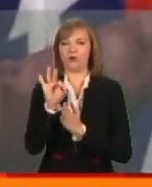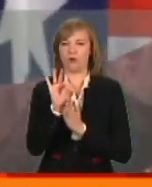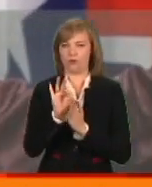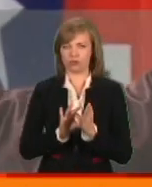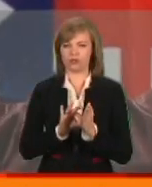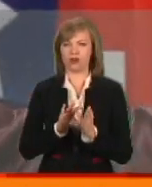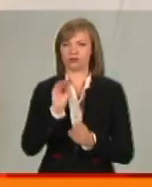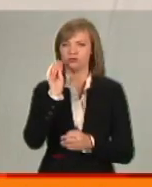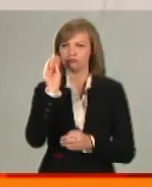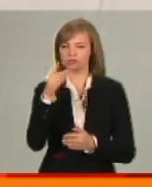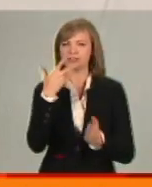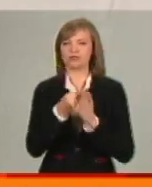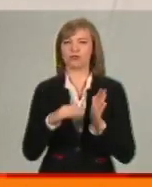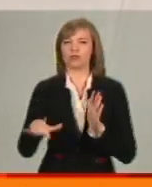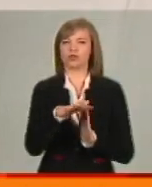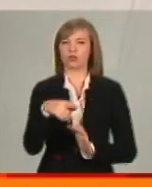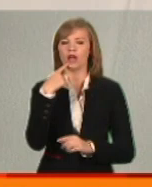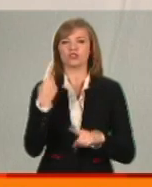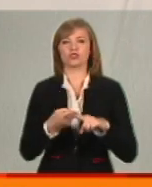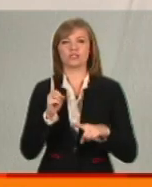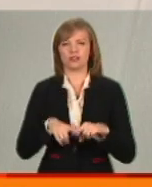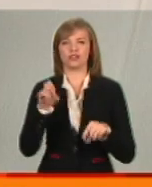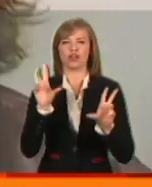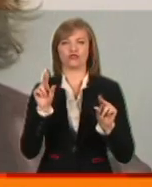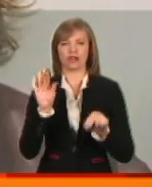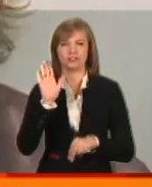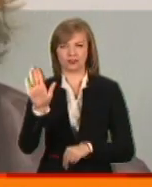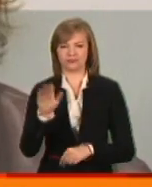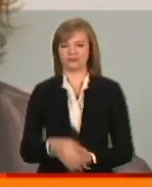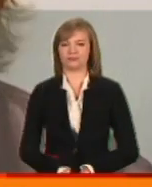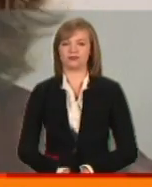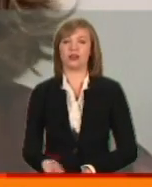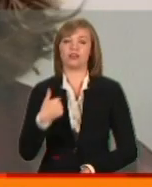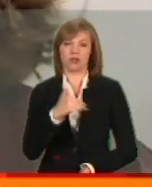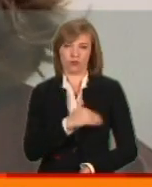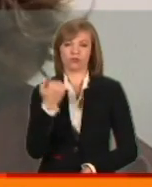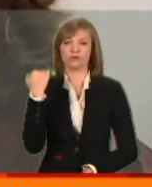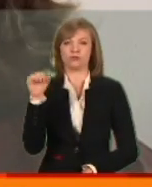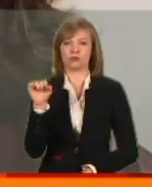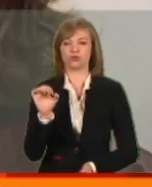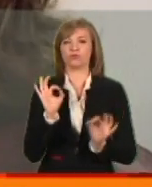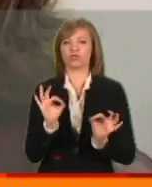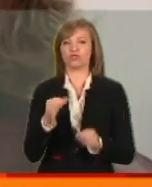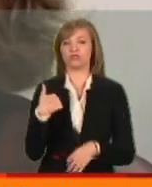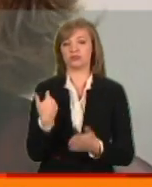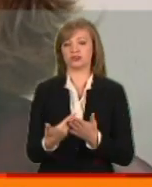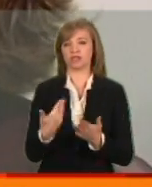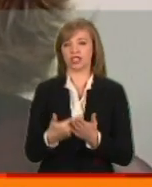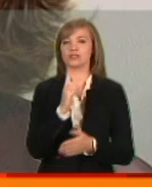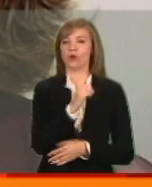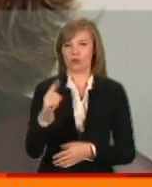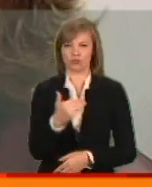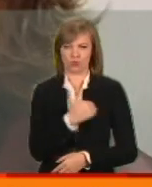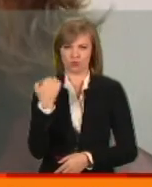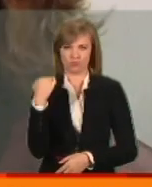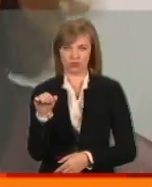одразу позначає свою територію, каже то на щастя. Я хочу перемогти, хоча мені здається, кожен